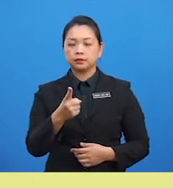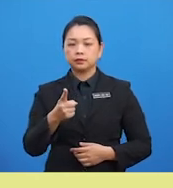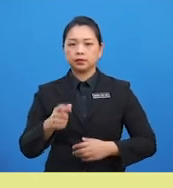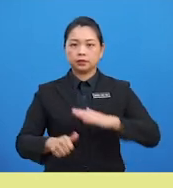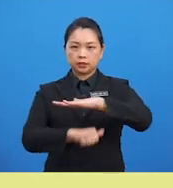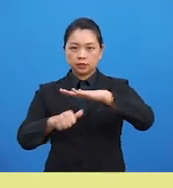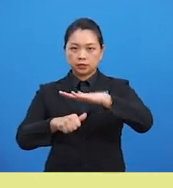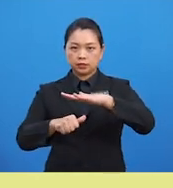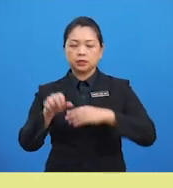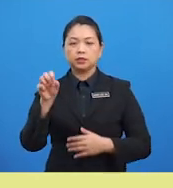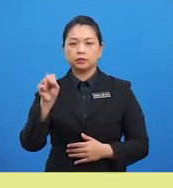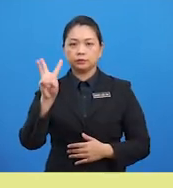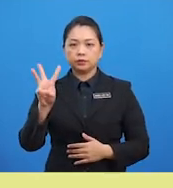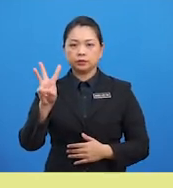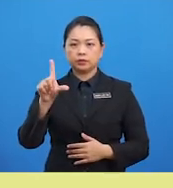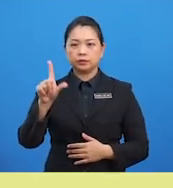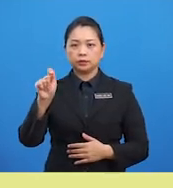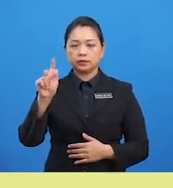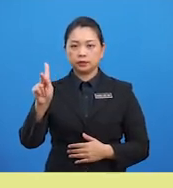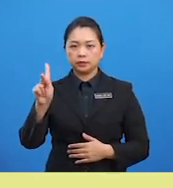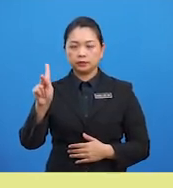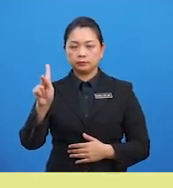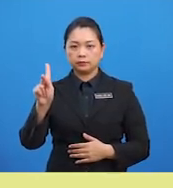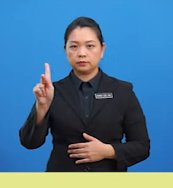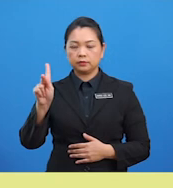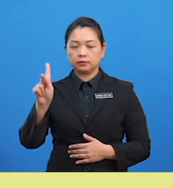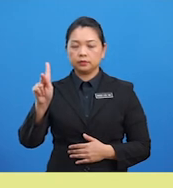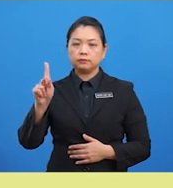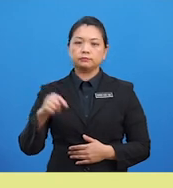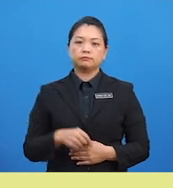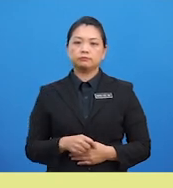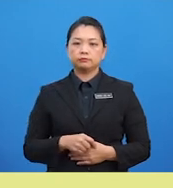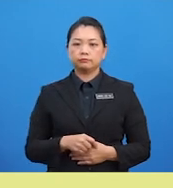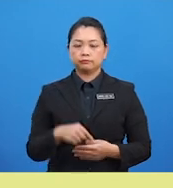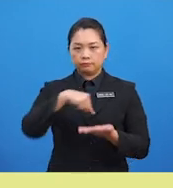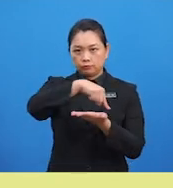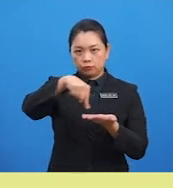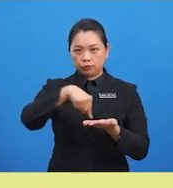model 3 dimensi untuk menghasilkan lukisan.